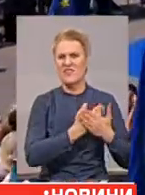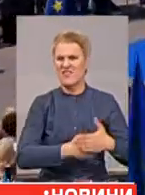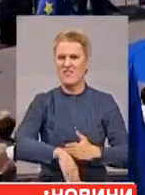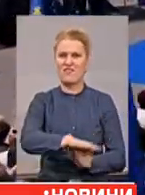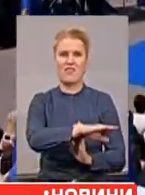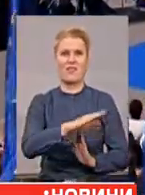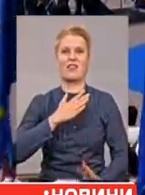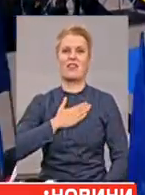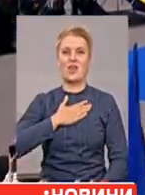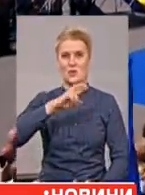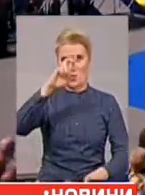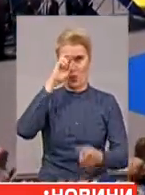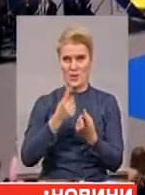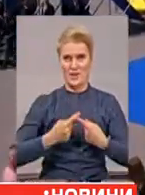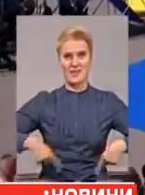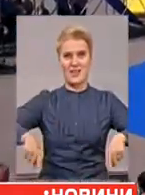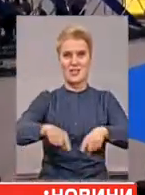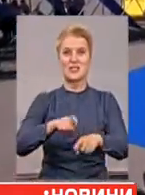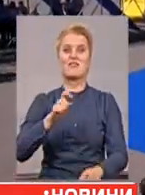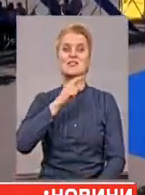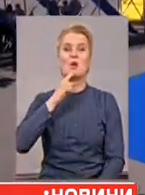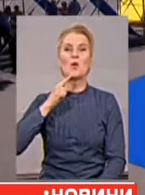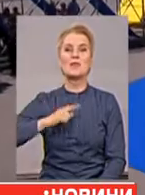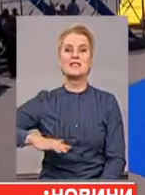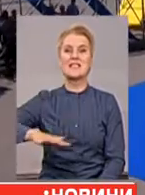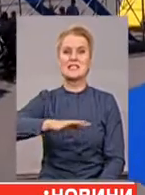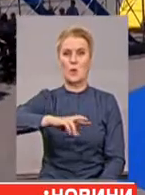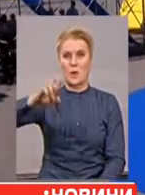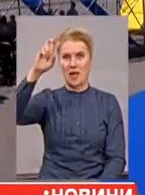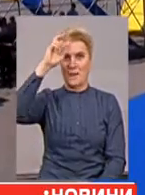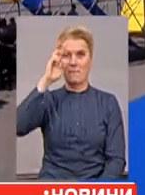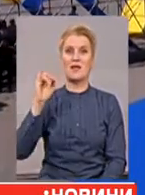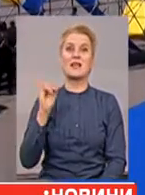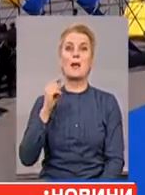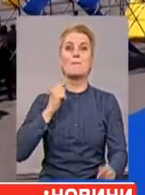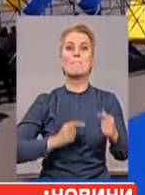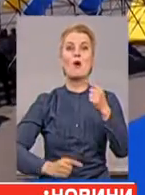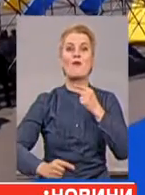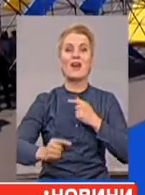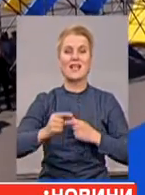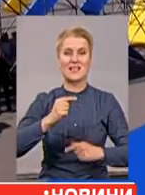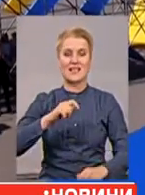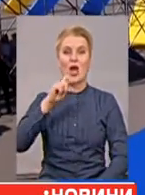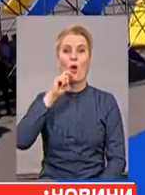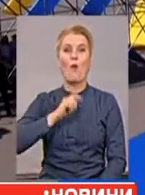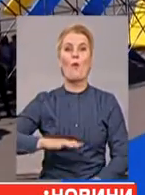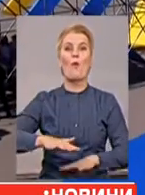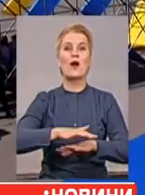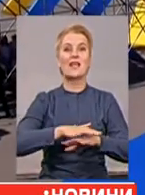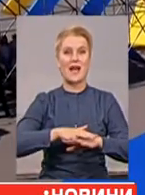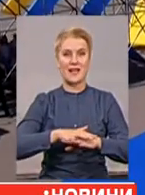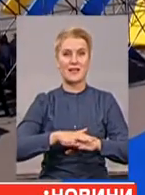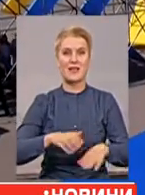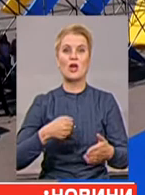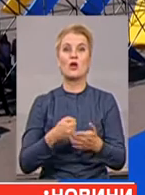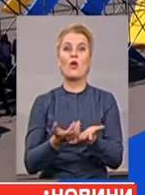нашої держави з Російської імперії і повернення України